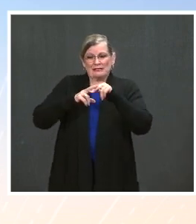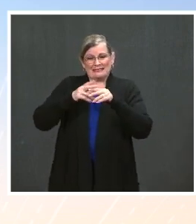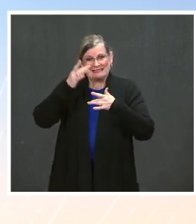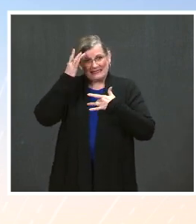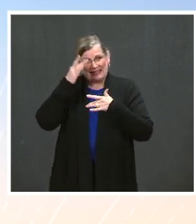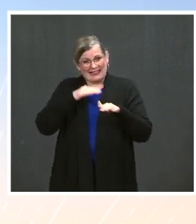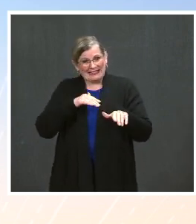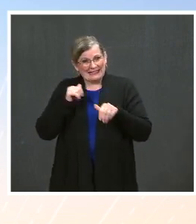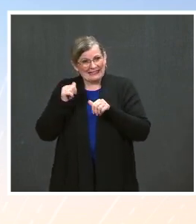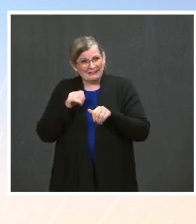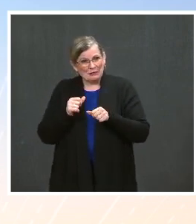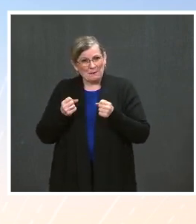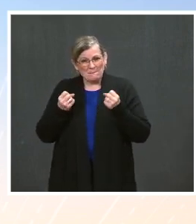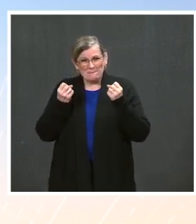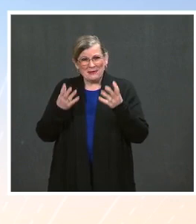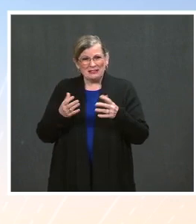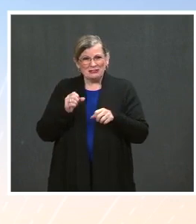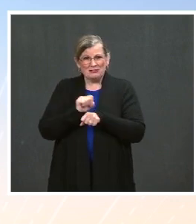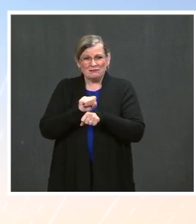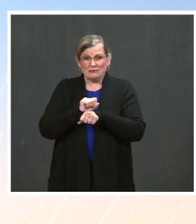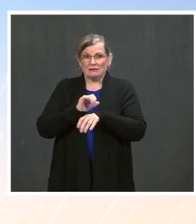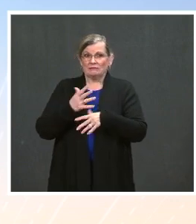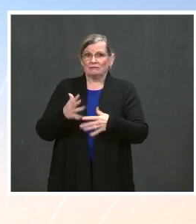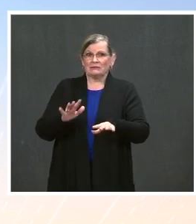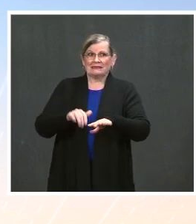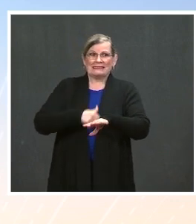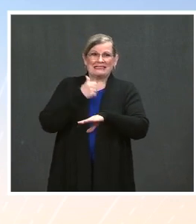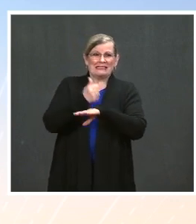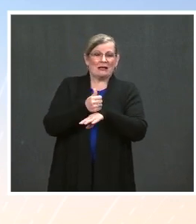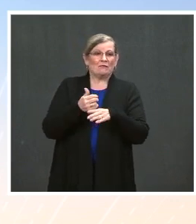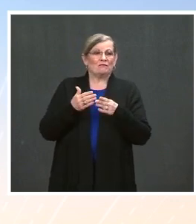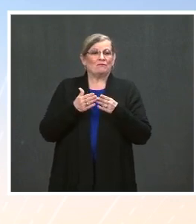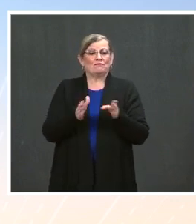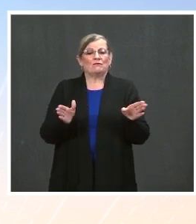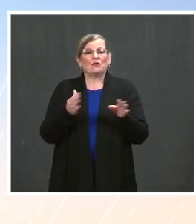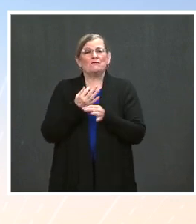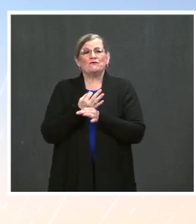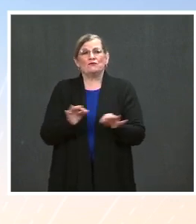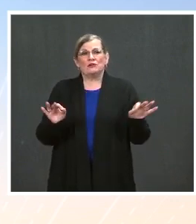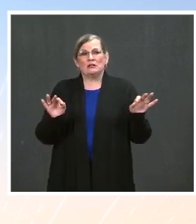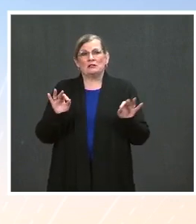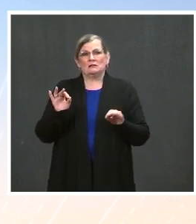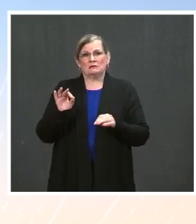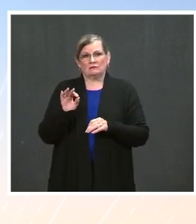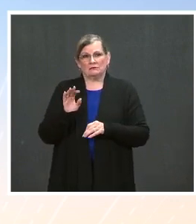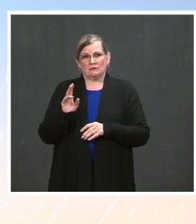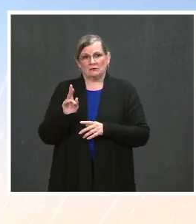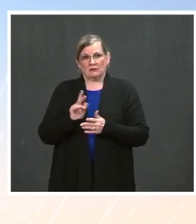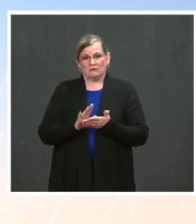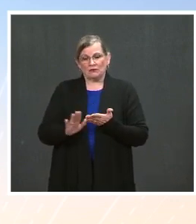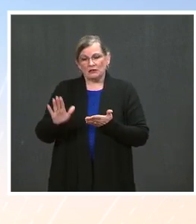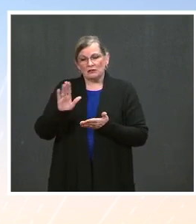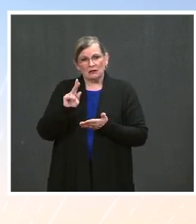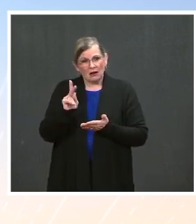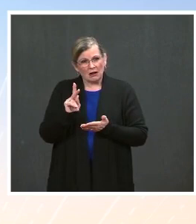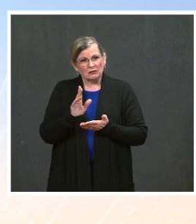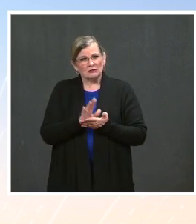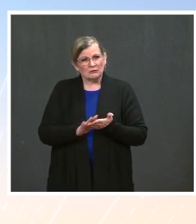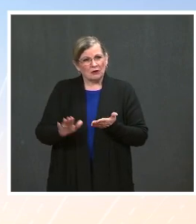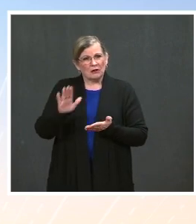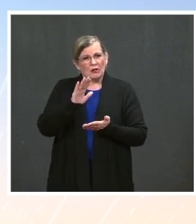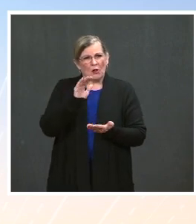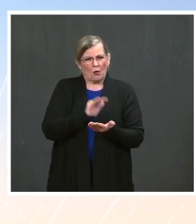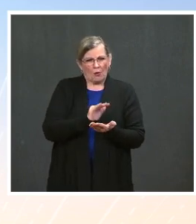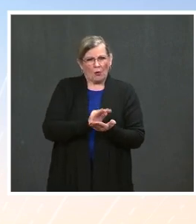de yakın çalışıyoruz Bu konuda binlerce hafta aileleriyle birlikte ülke dışına çıkarmak üzere bir planlama yaptık bu